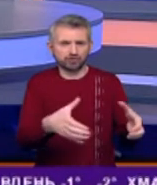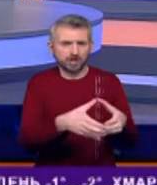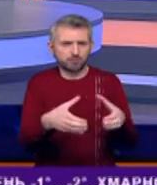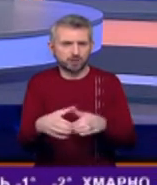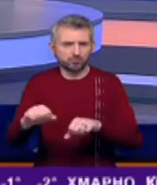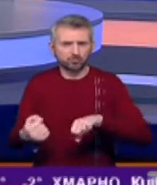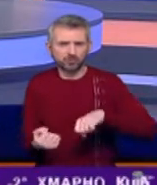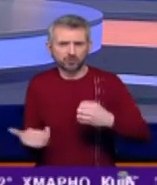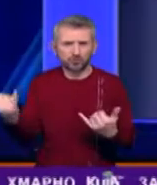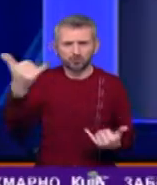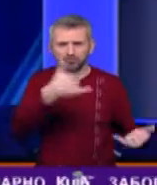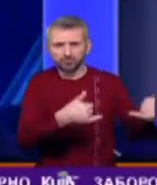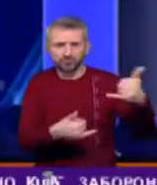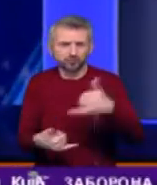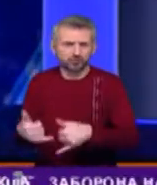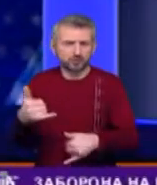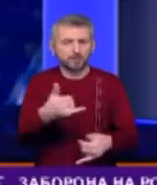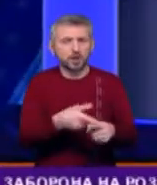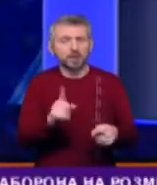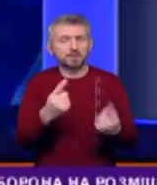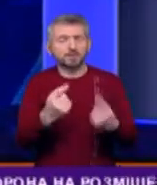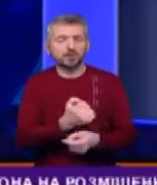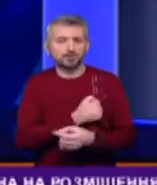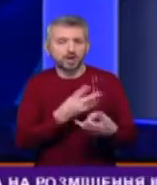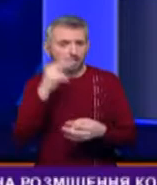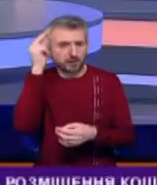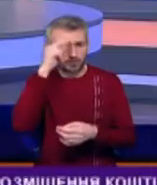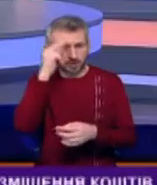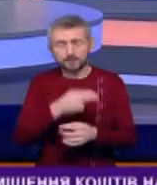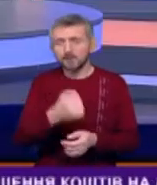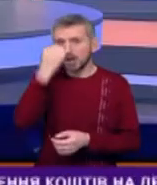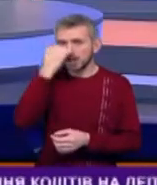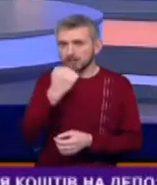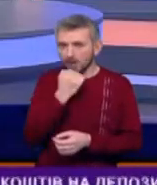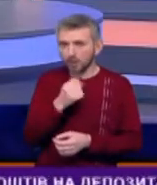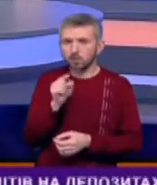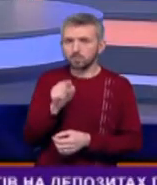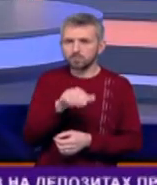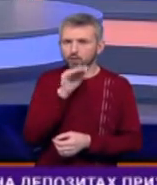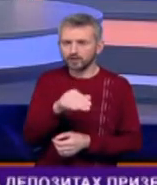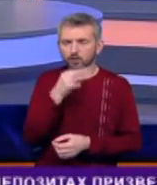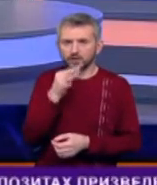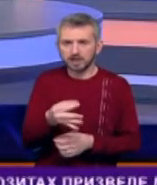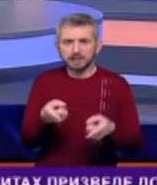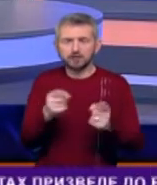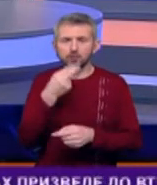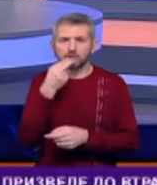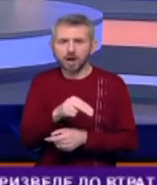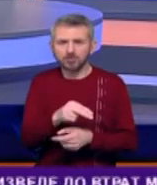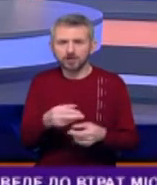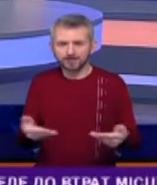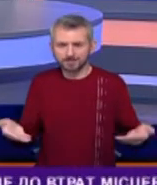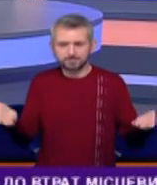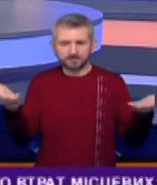на одного і кандидати один на одного. На превеликий жаль, треба вчитися. Пане Василю, розуміти, дякую. Бачите, ви професійно сказали. Дійсно, то краще